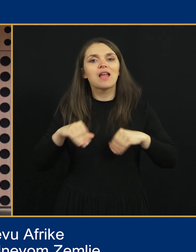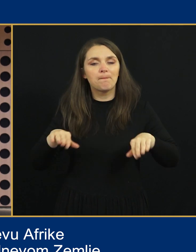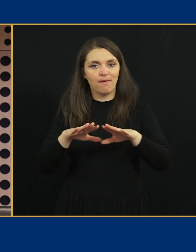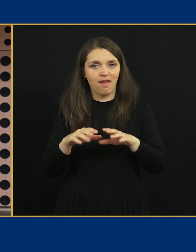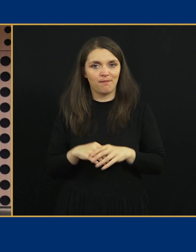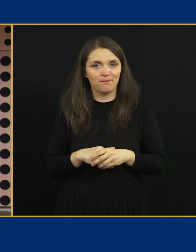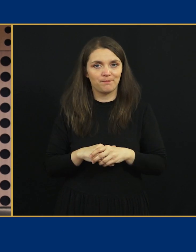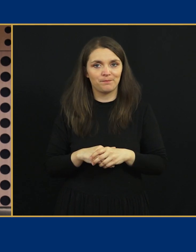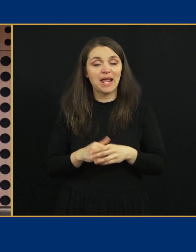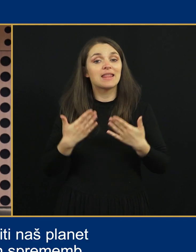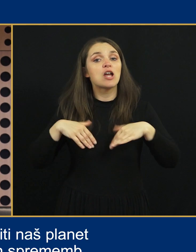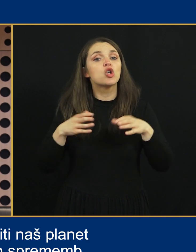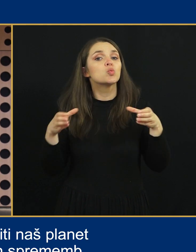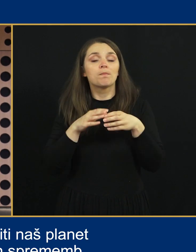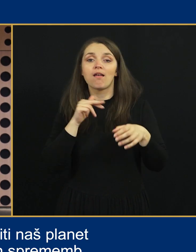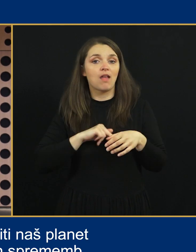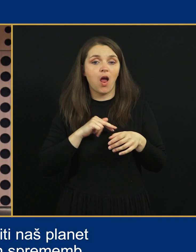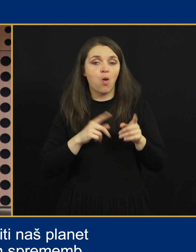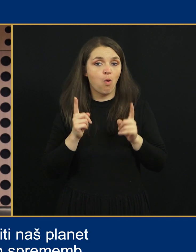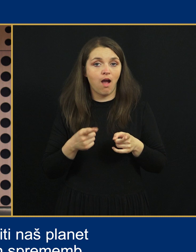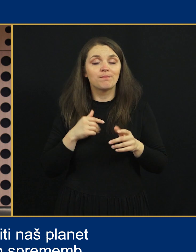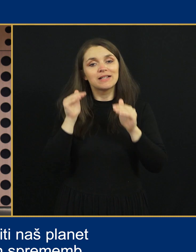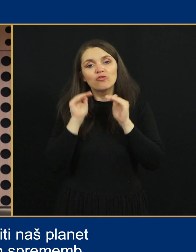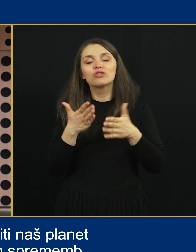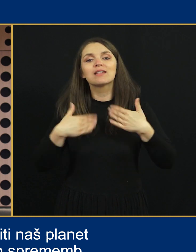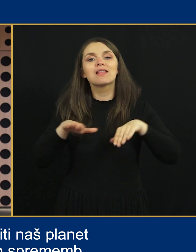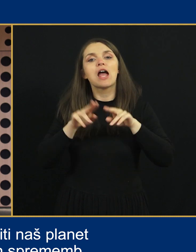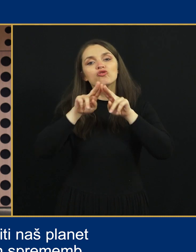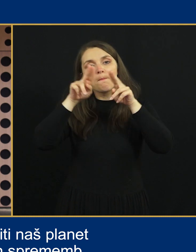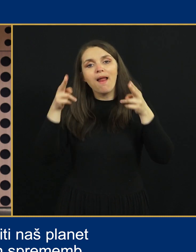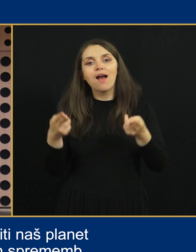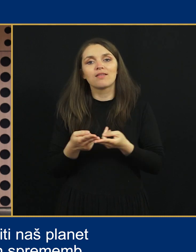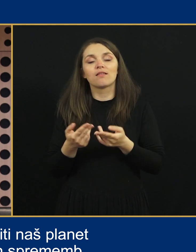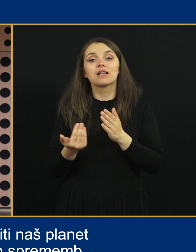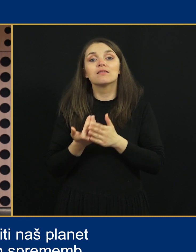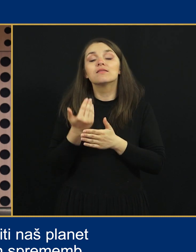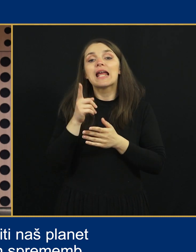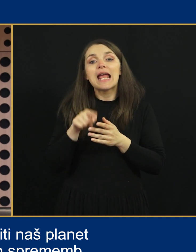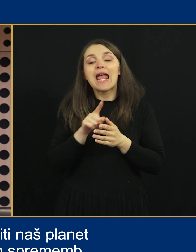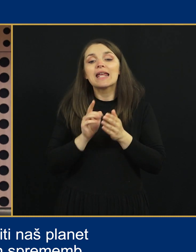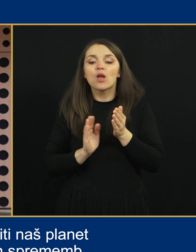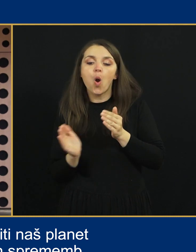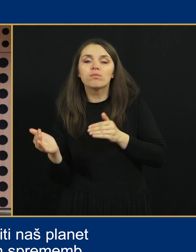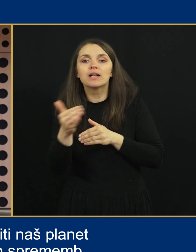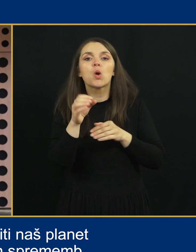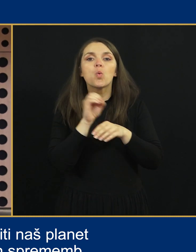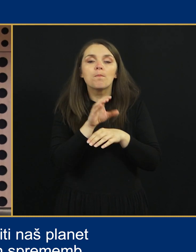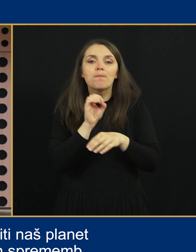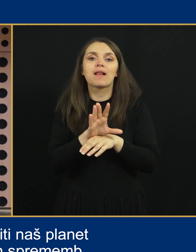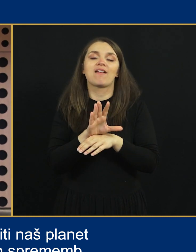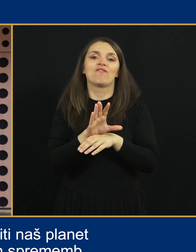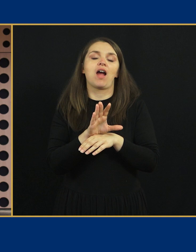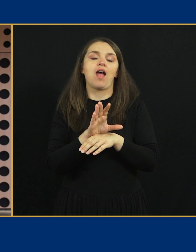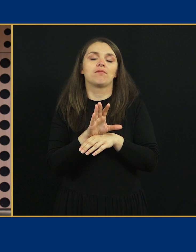Zemlje. Naša skupna naloga je zaščititi naš planet in zaokreniti vplive podnebnih